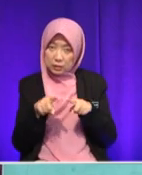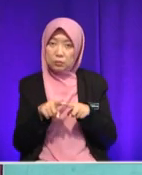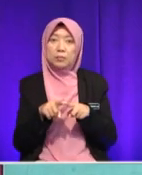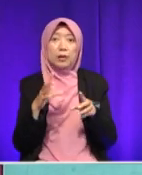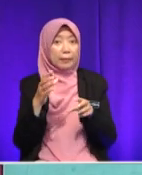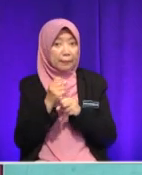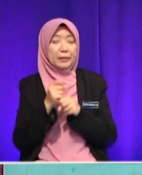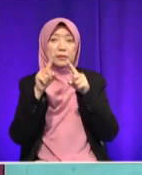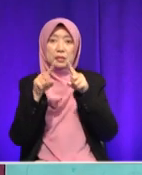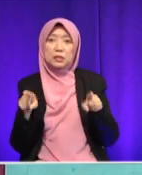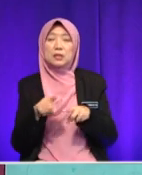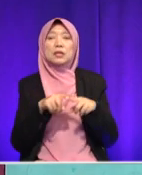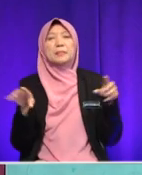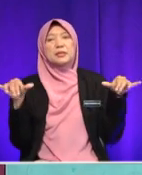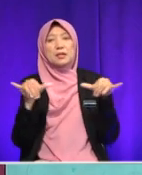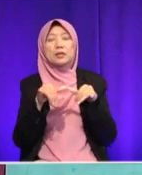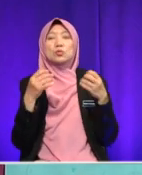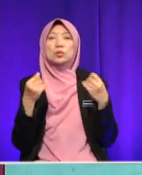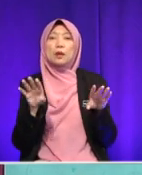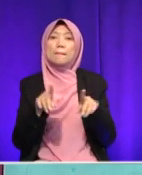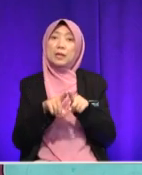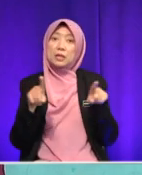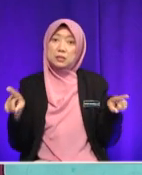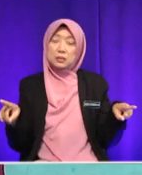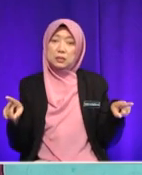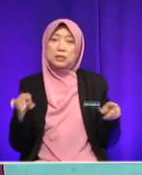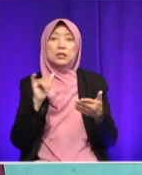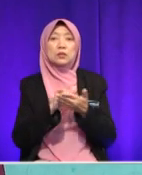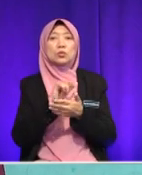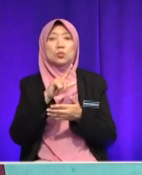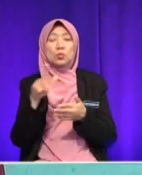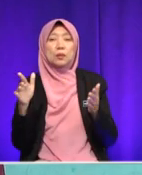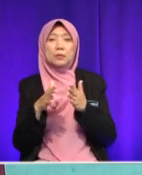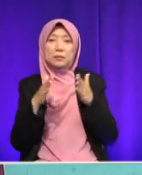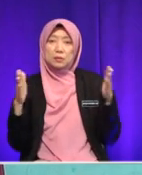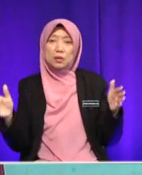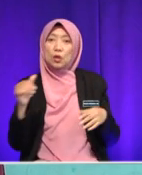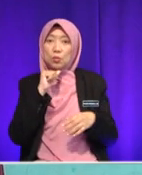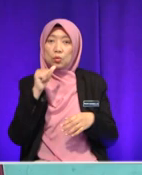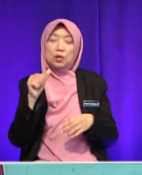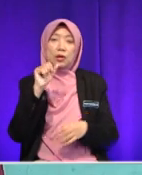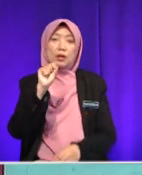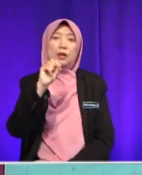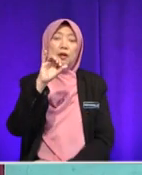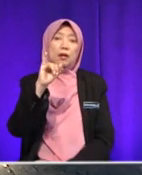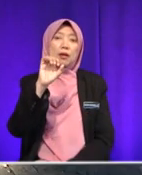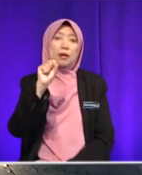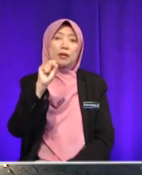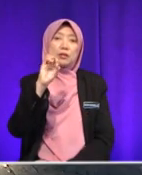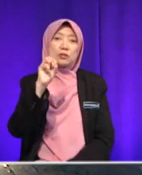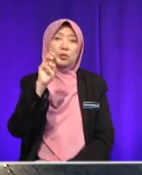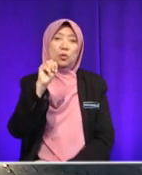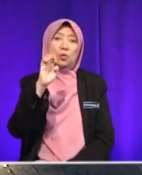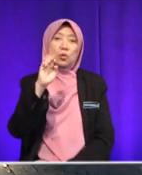Tapi saiz dia berbeza. Sebab itulah pembesaran itu bukan isometri. Sebab bentuk